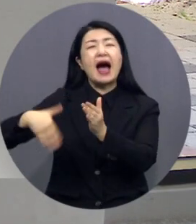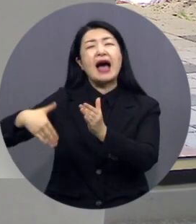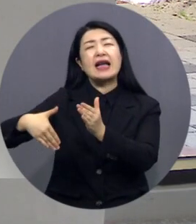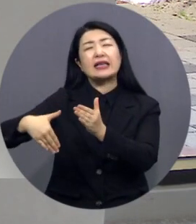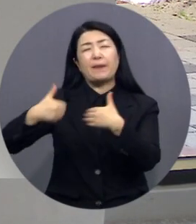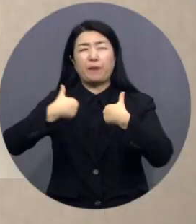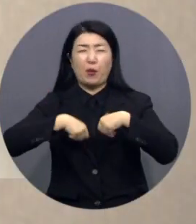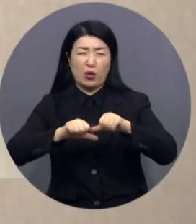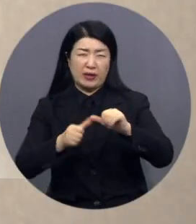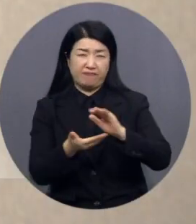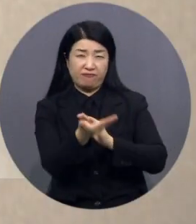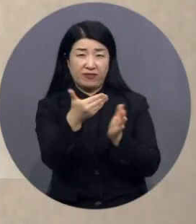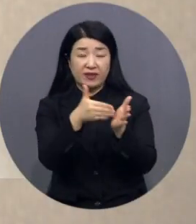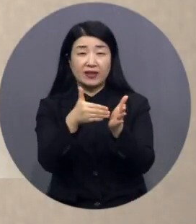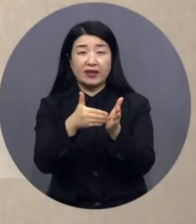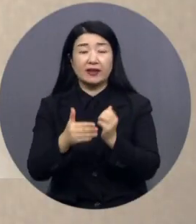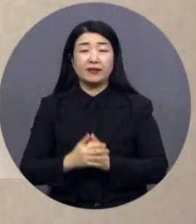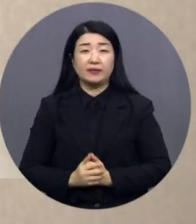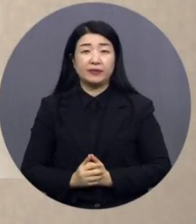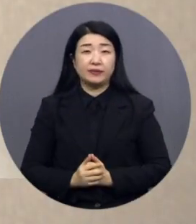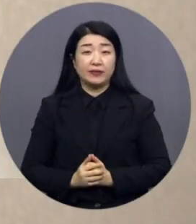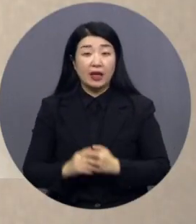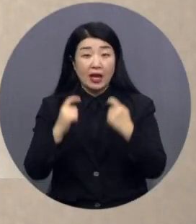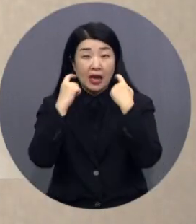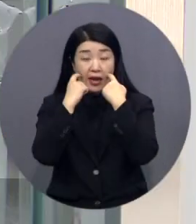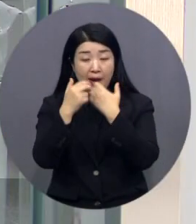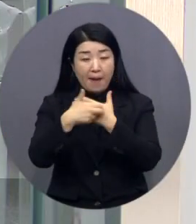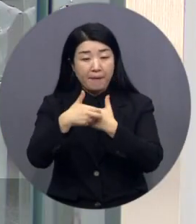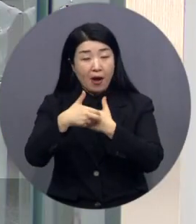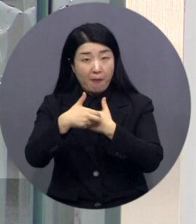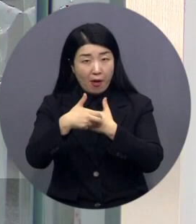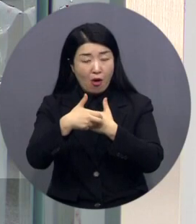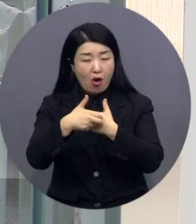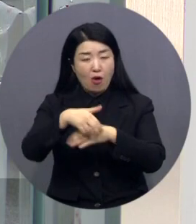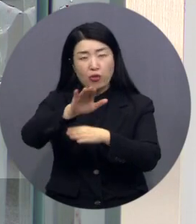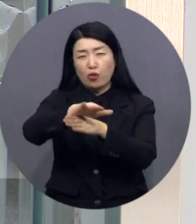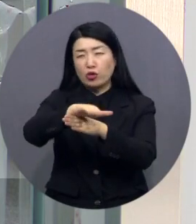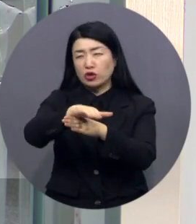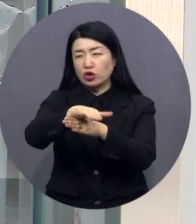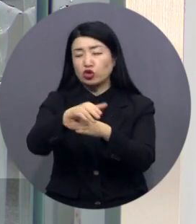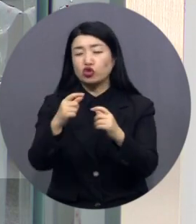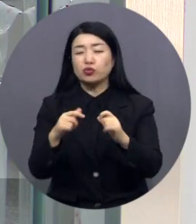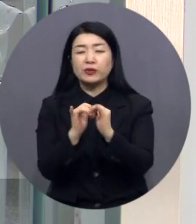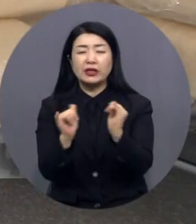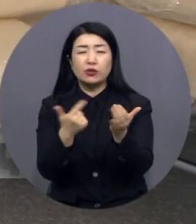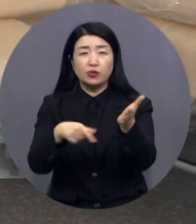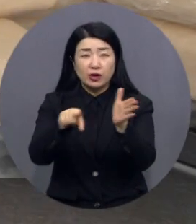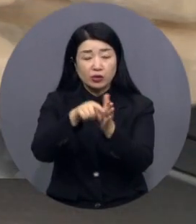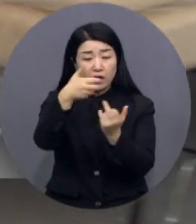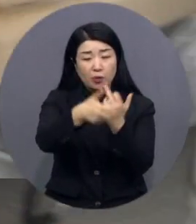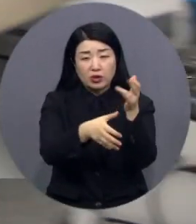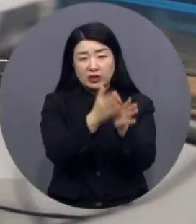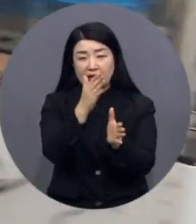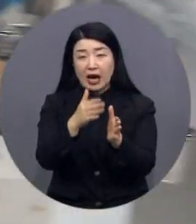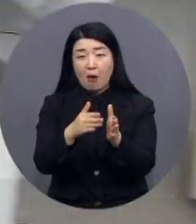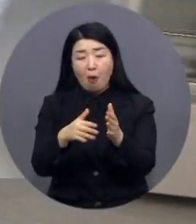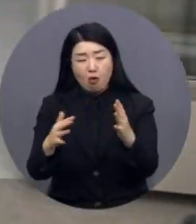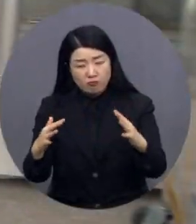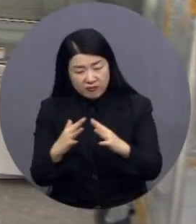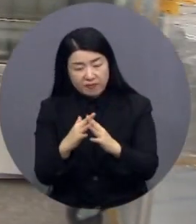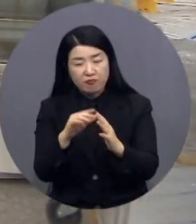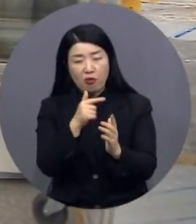포기서를 제출했습니다 민관 협력 의원은 농어촌 주민들을 위해 서귀포 씨가 건물과 장비를